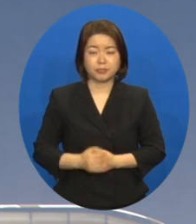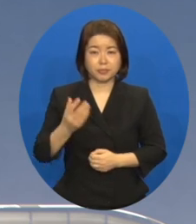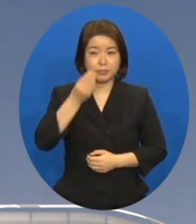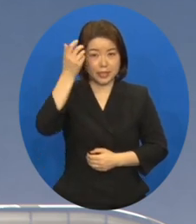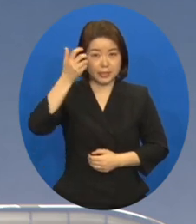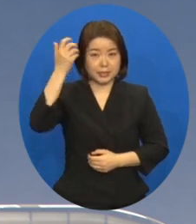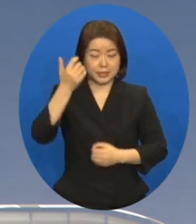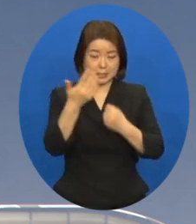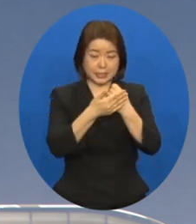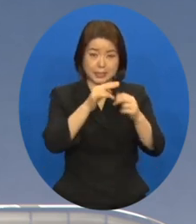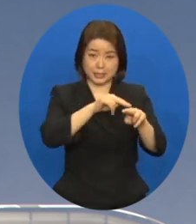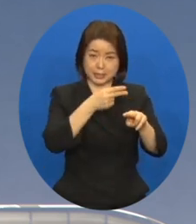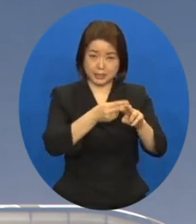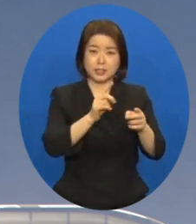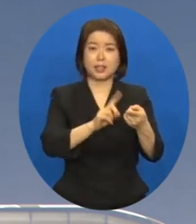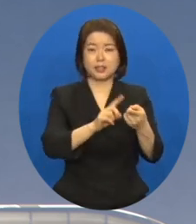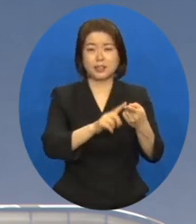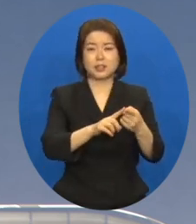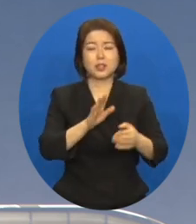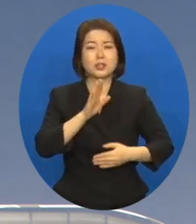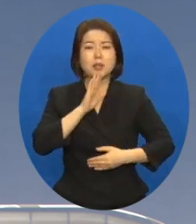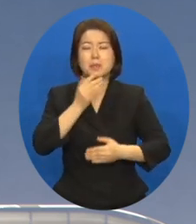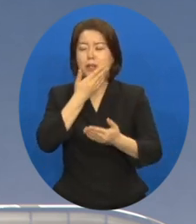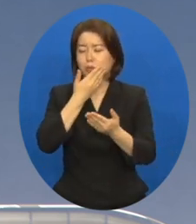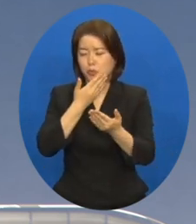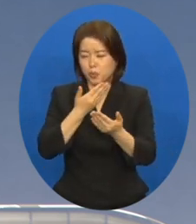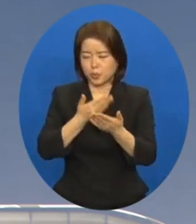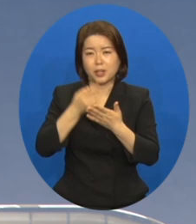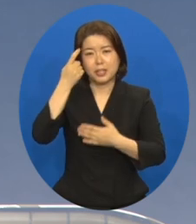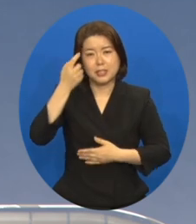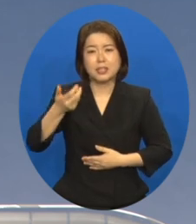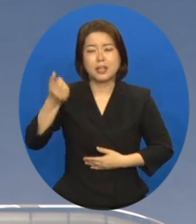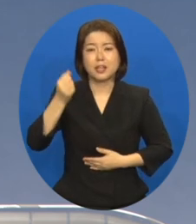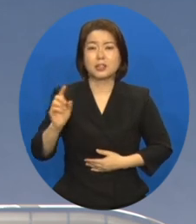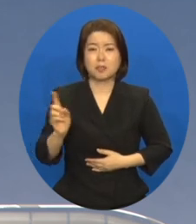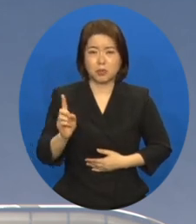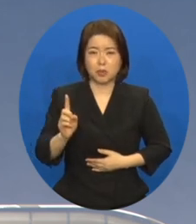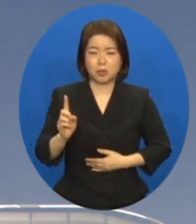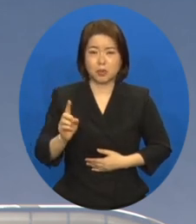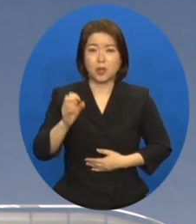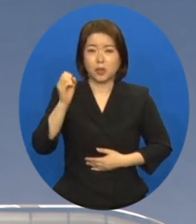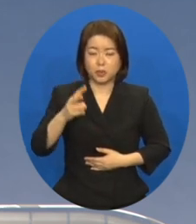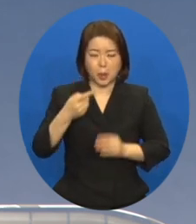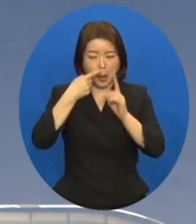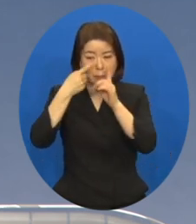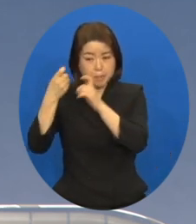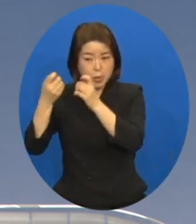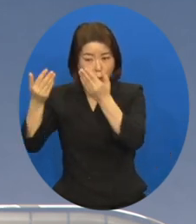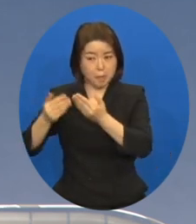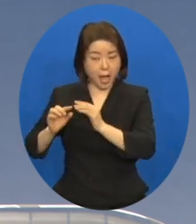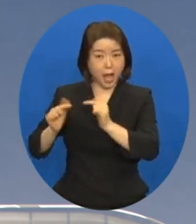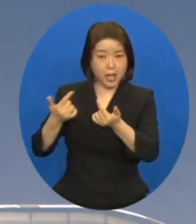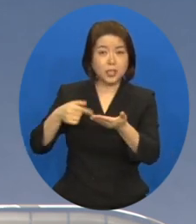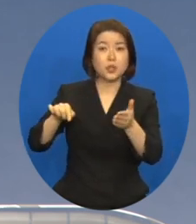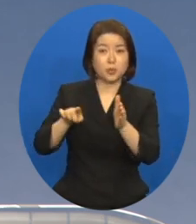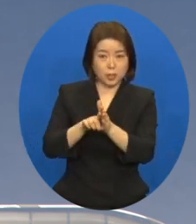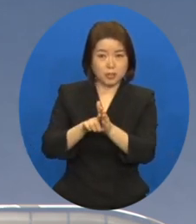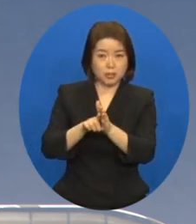성령의 은사에 대해서 정말 귀하게 여겨야 되는데 그러면서도 미혹을 받지 않으려면